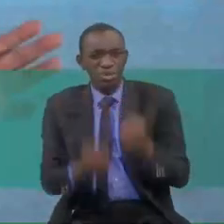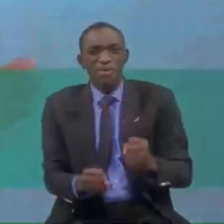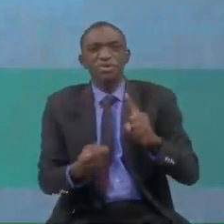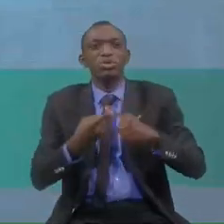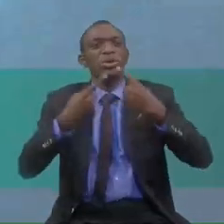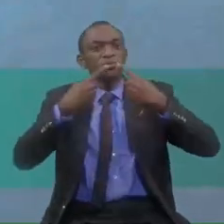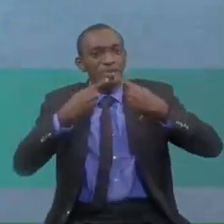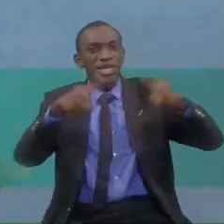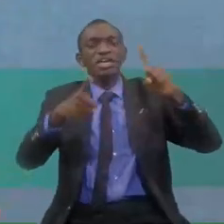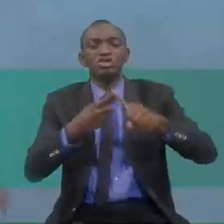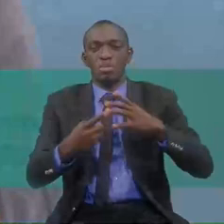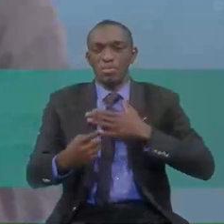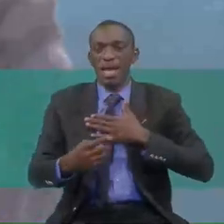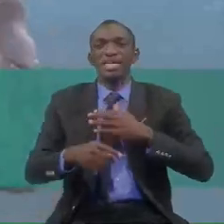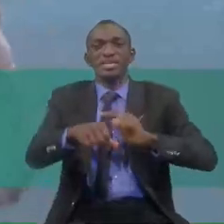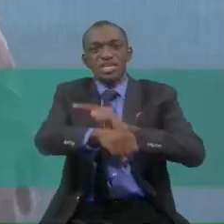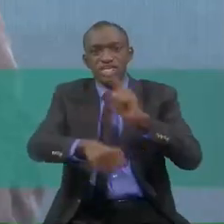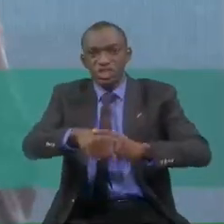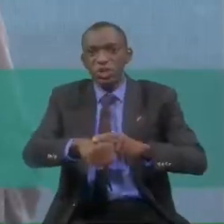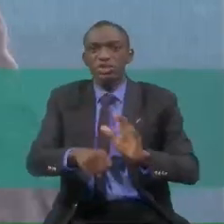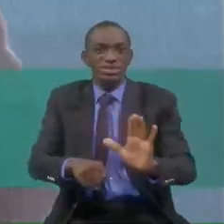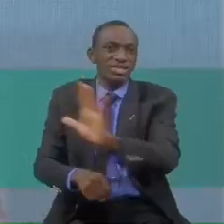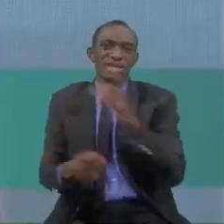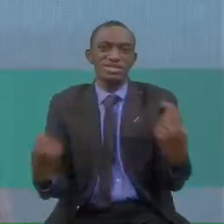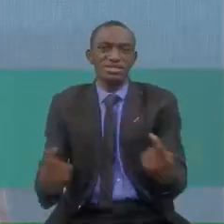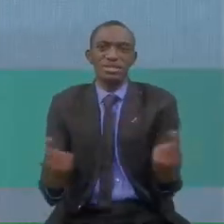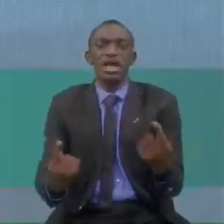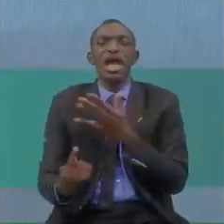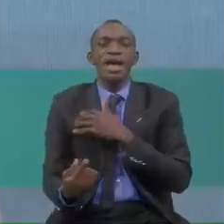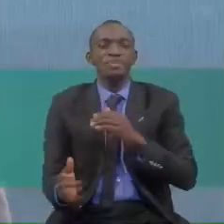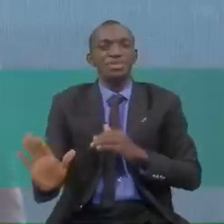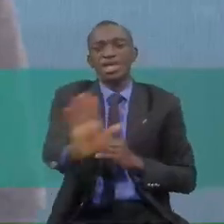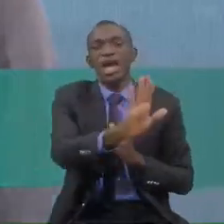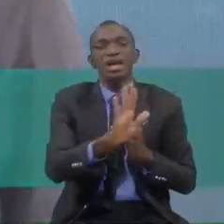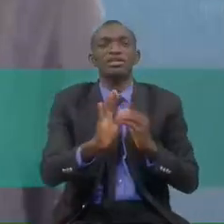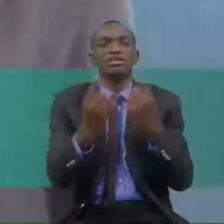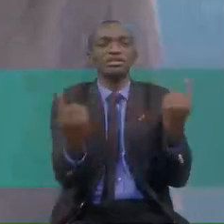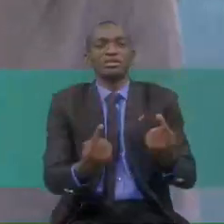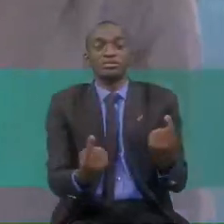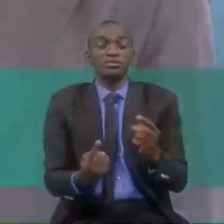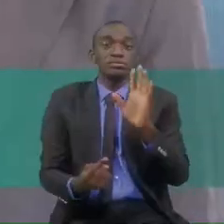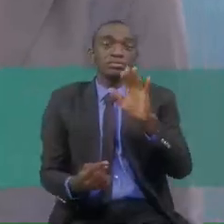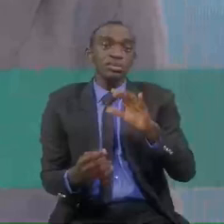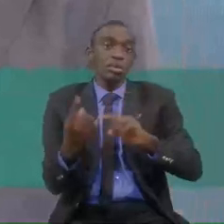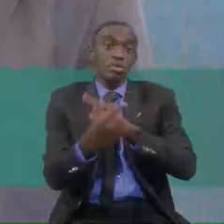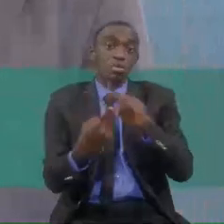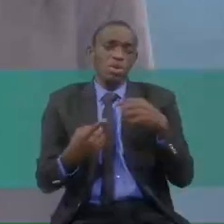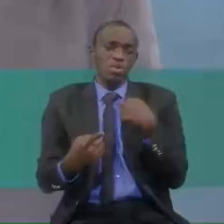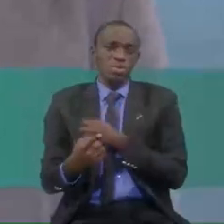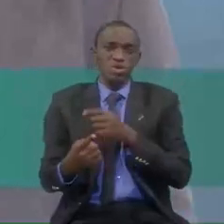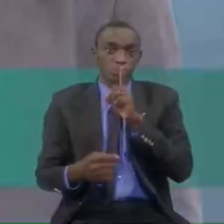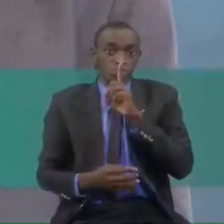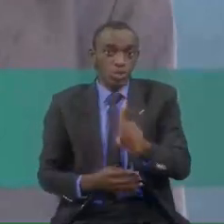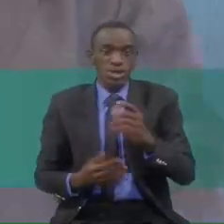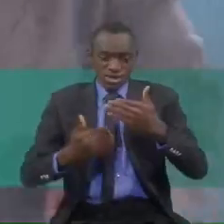et pour déclarer à ma nation son péché et sa transgression. Lorsque nous